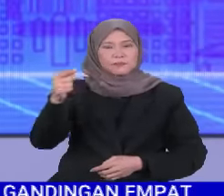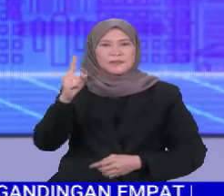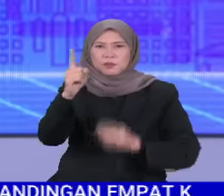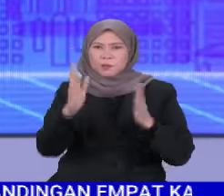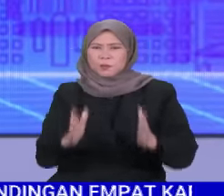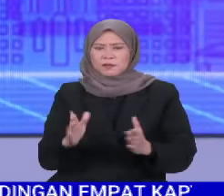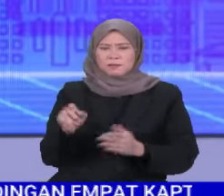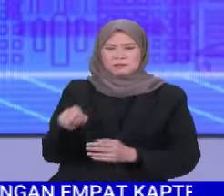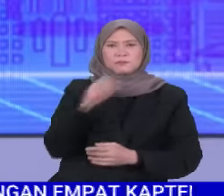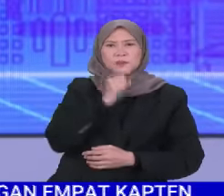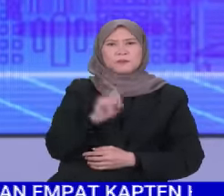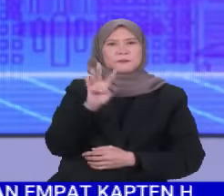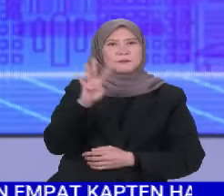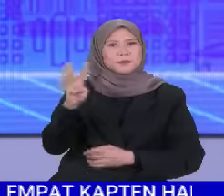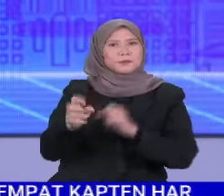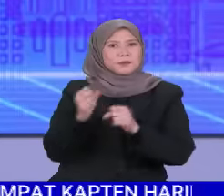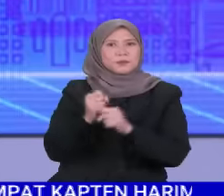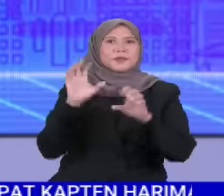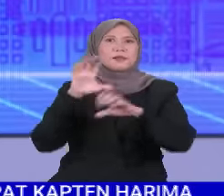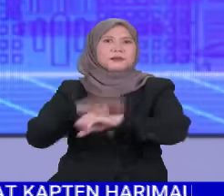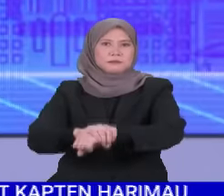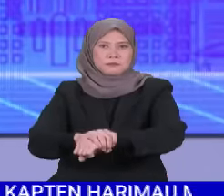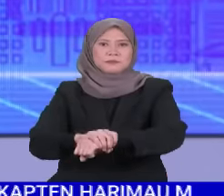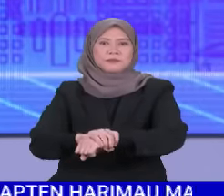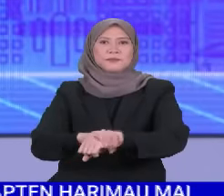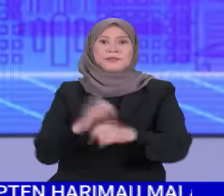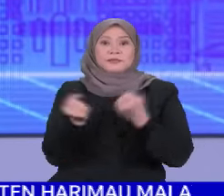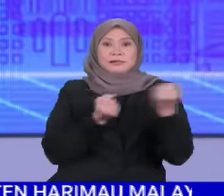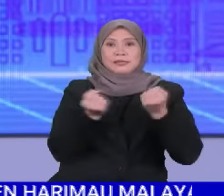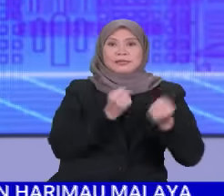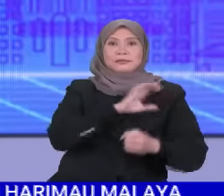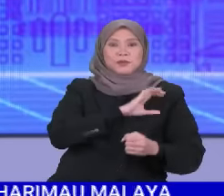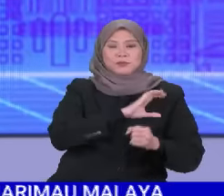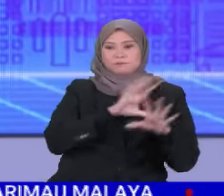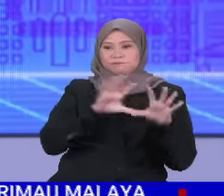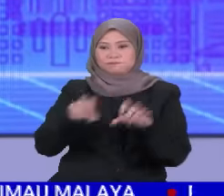suspek berusia 44 tahun ditahan unit ronde